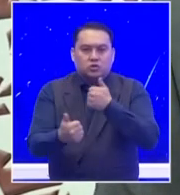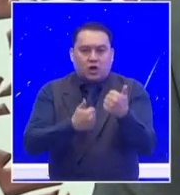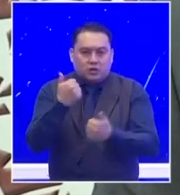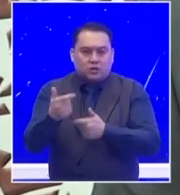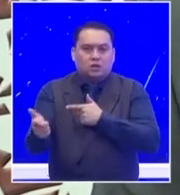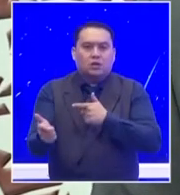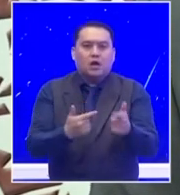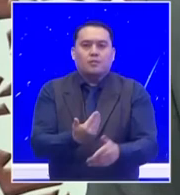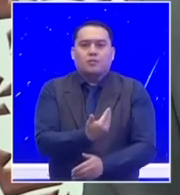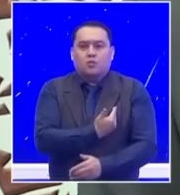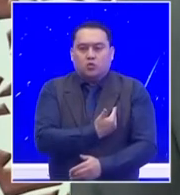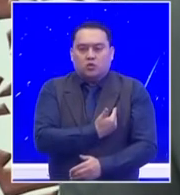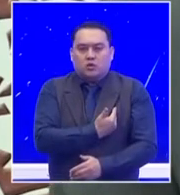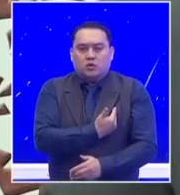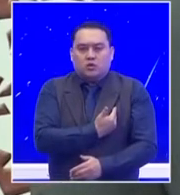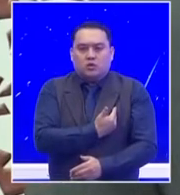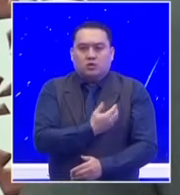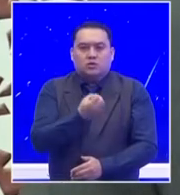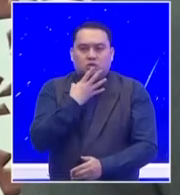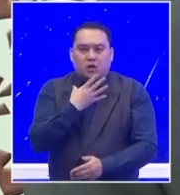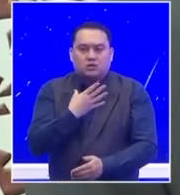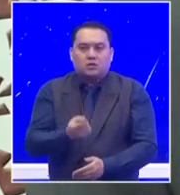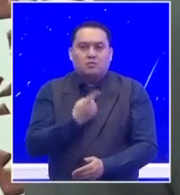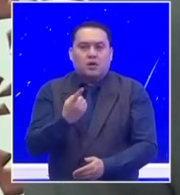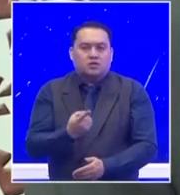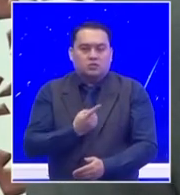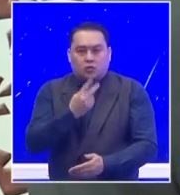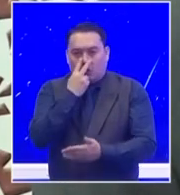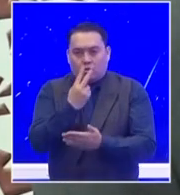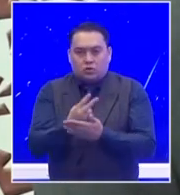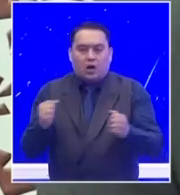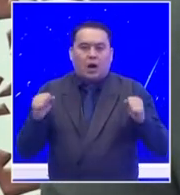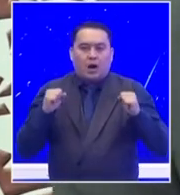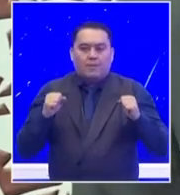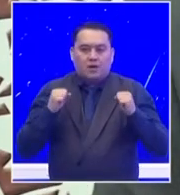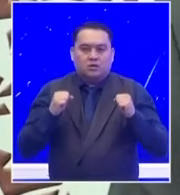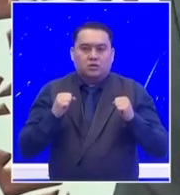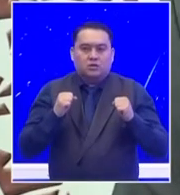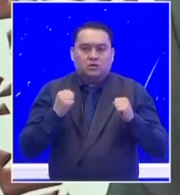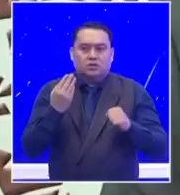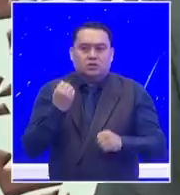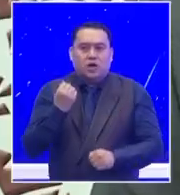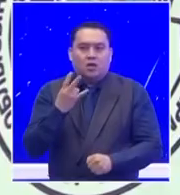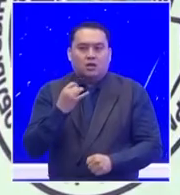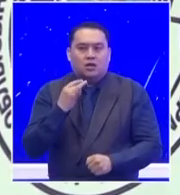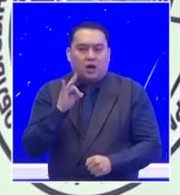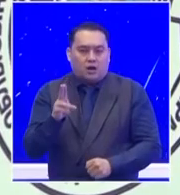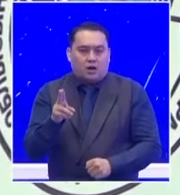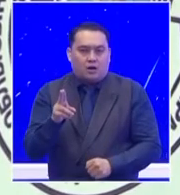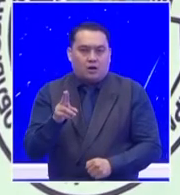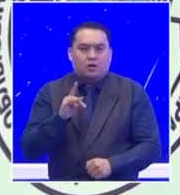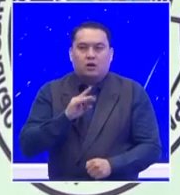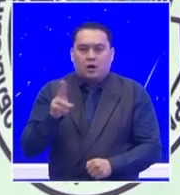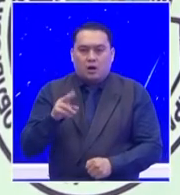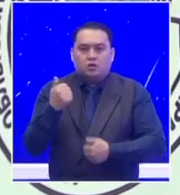дейміз. Енді мұнда жақсы өнер көрсетіп атқан командалар, мұнда шаңырақ спорт интернаты, республикалық